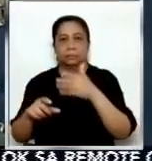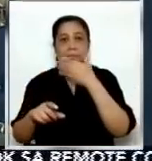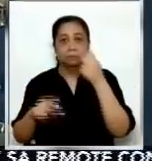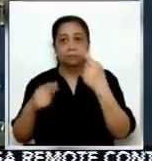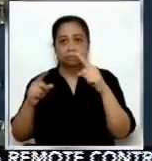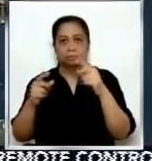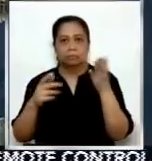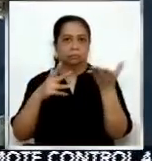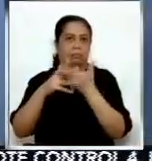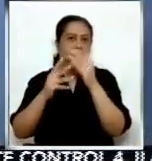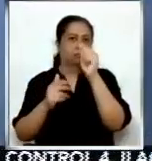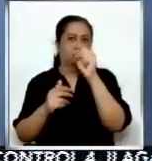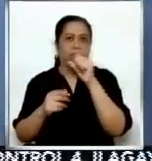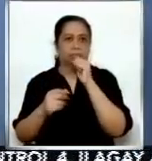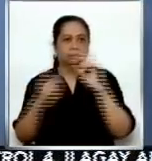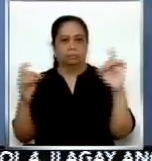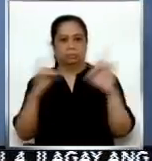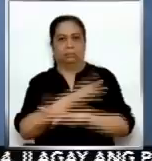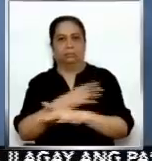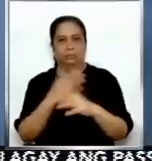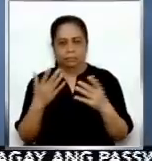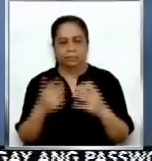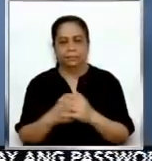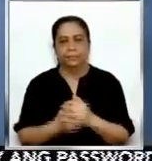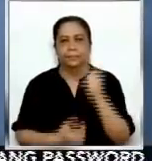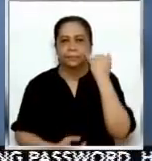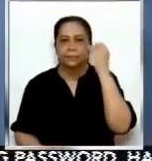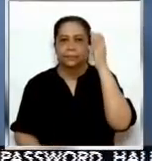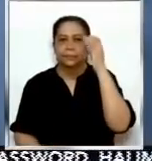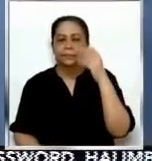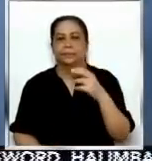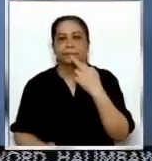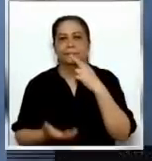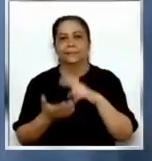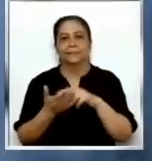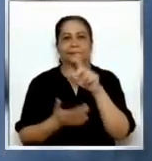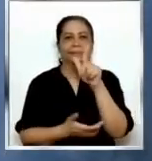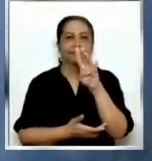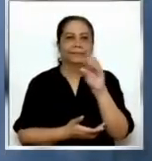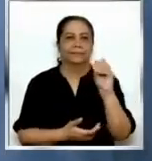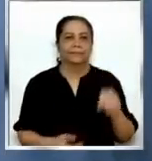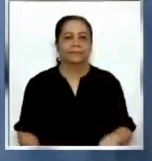hindi ka pa mabalikan. John Consulta, nakatutok, 24 Oras.